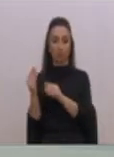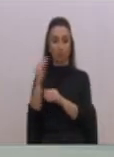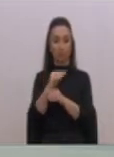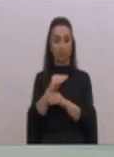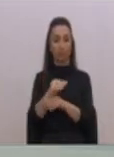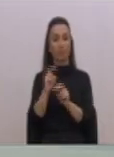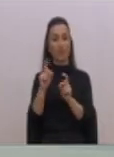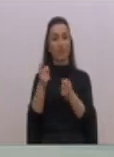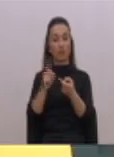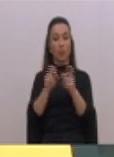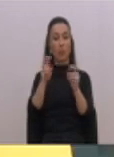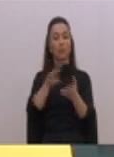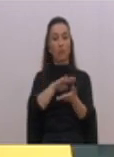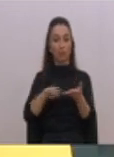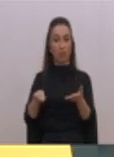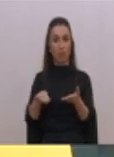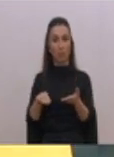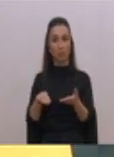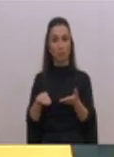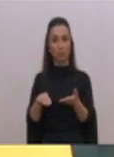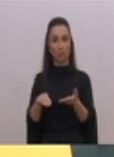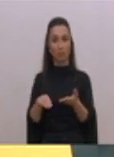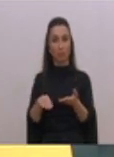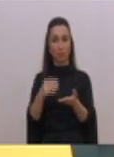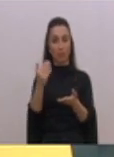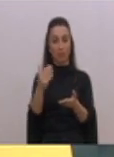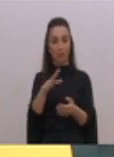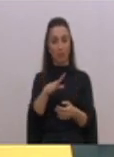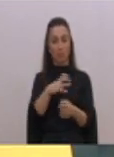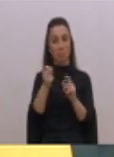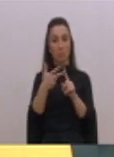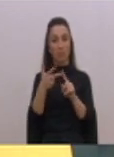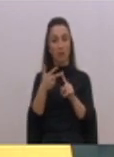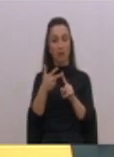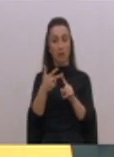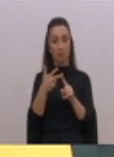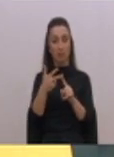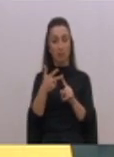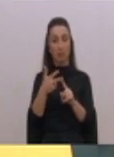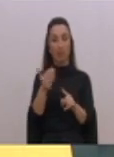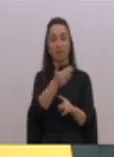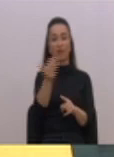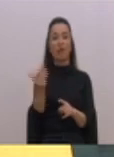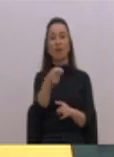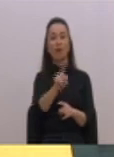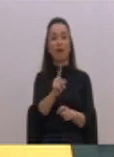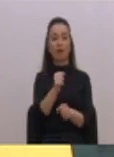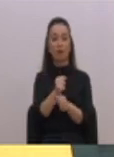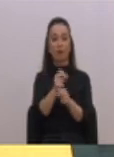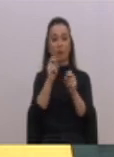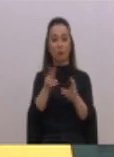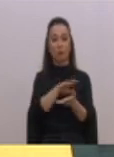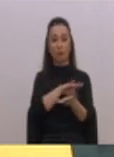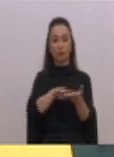რა შეეხება უსაფრთხოებას, თქვენს მიერ დასახელებულ მესამე პირობას. თქვენ საერთოდ რა გააკეთეთ